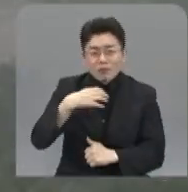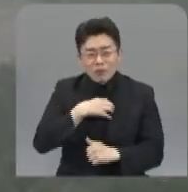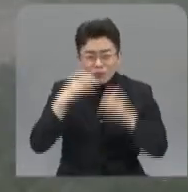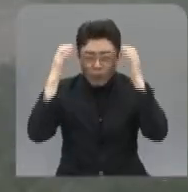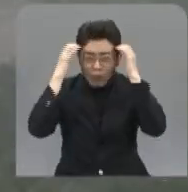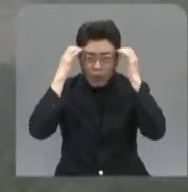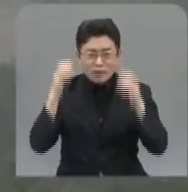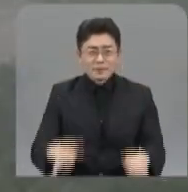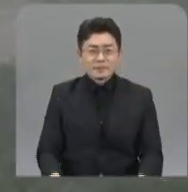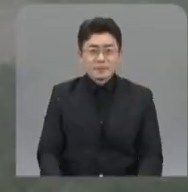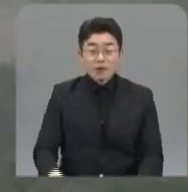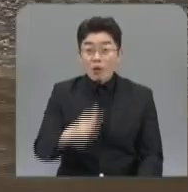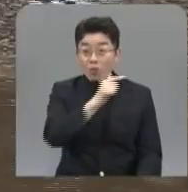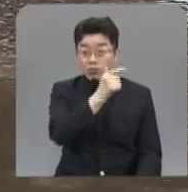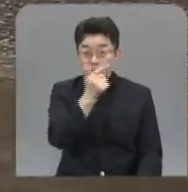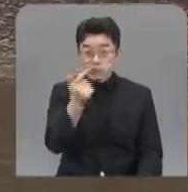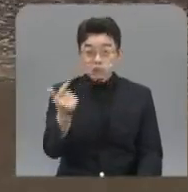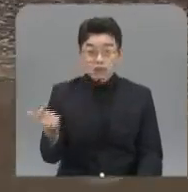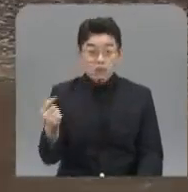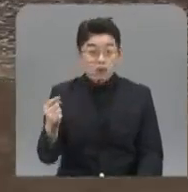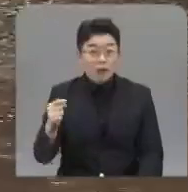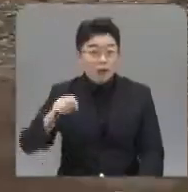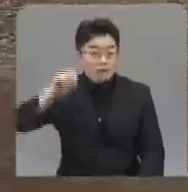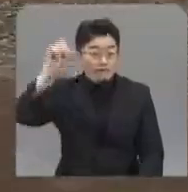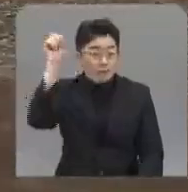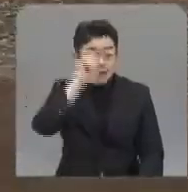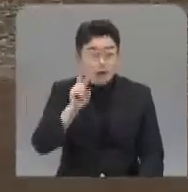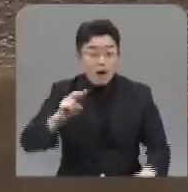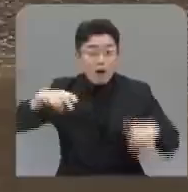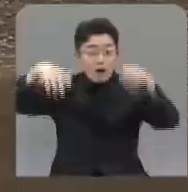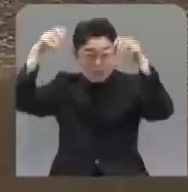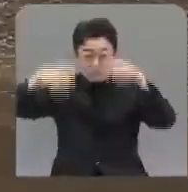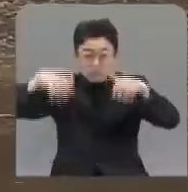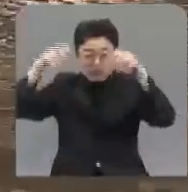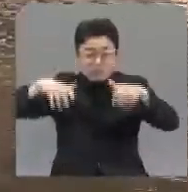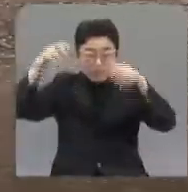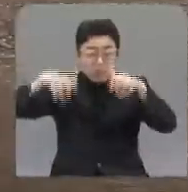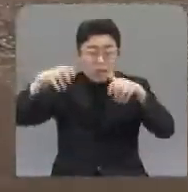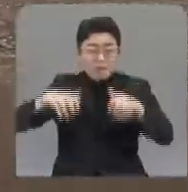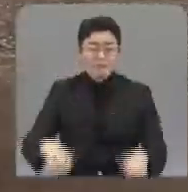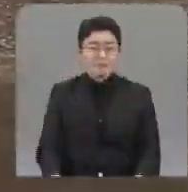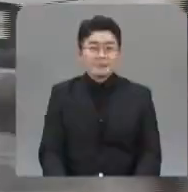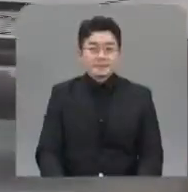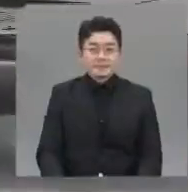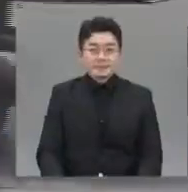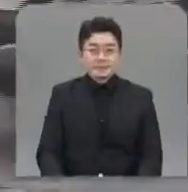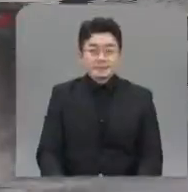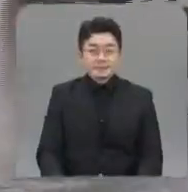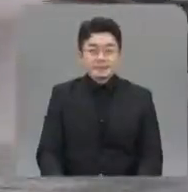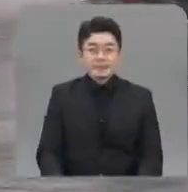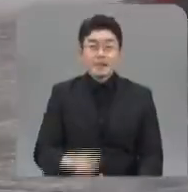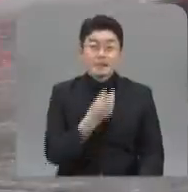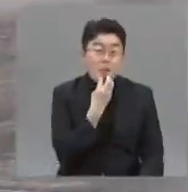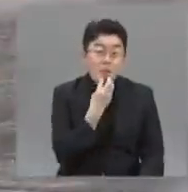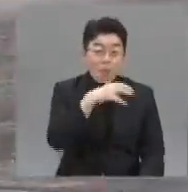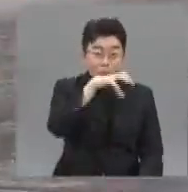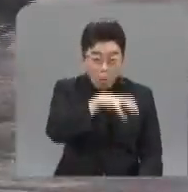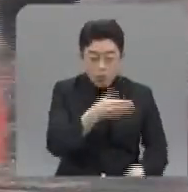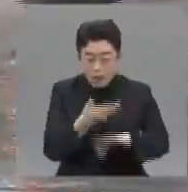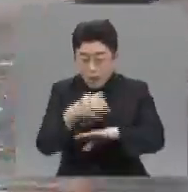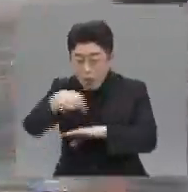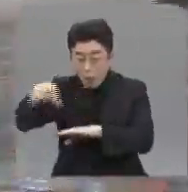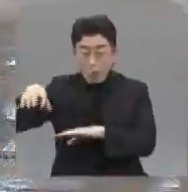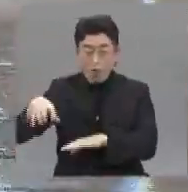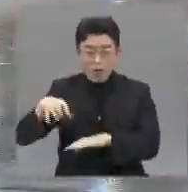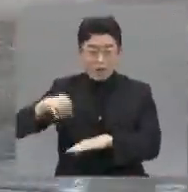hier dimanche 30 juillet de violentes averses ont frappé non seulement Séoul mais aussi plusieurs régions intérieures alors que